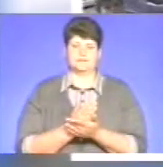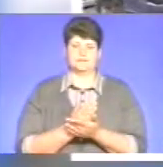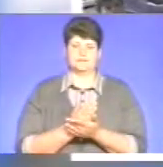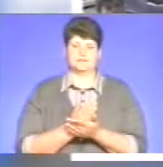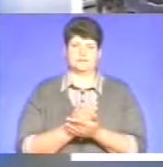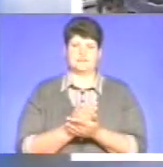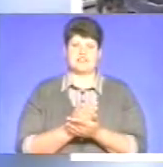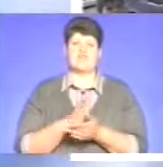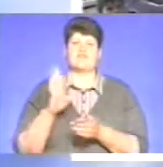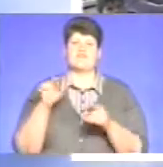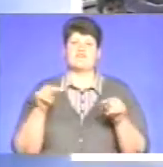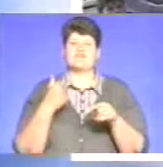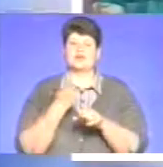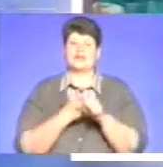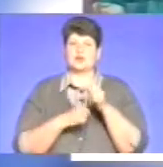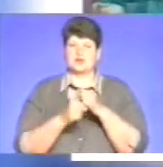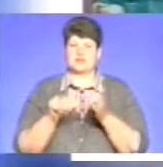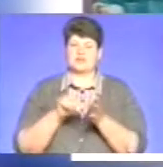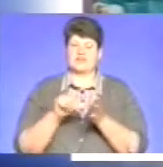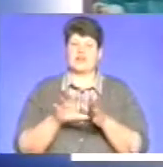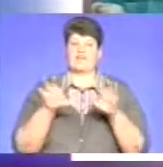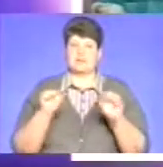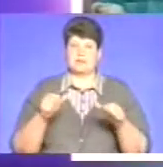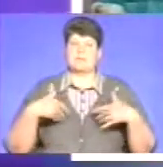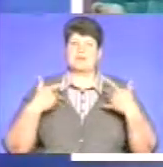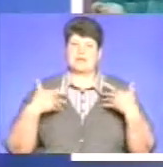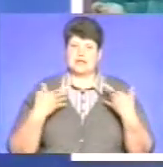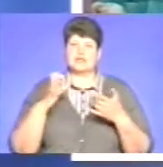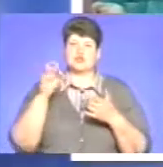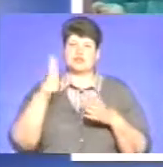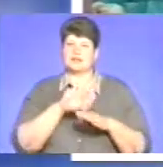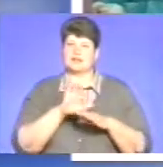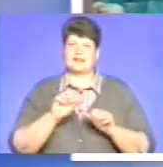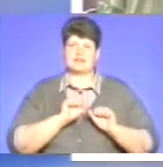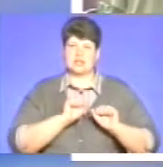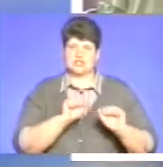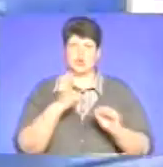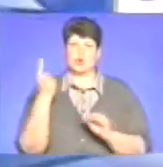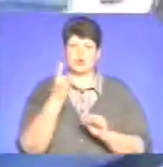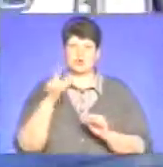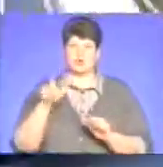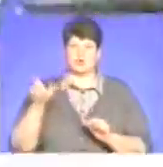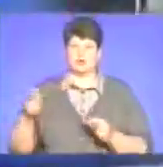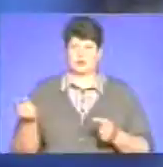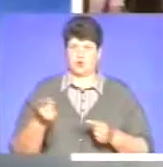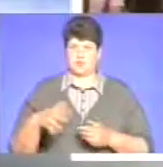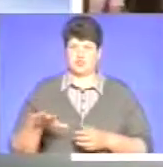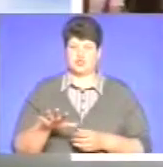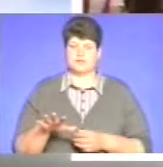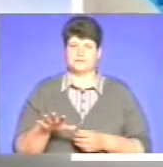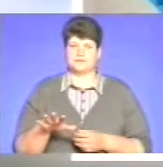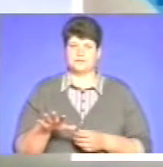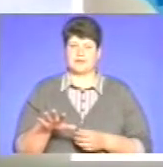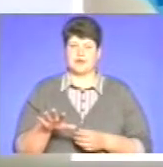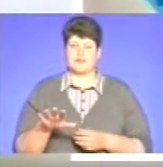З Великоднем представники влади привітали соціально незахищених і одиноких жителів Тернопільщини. На